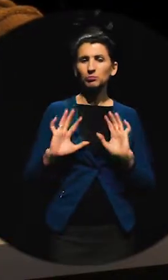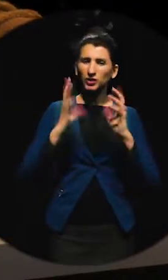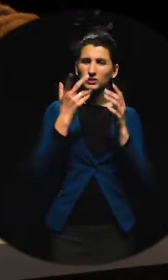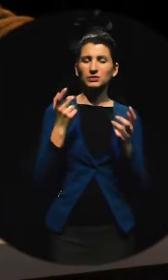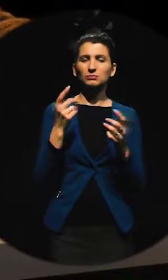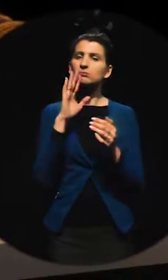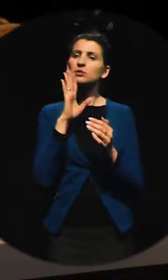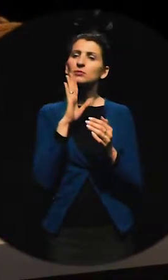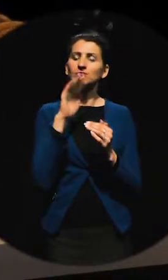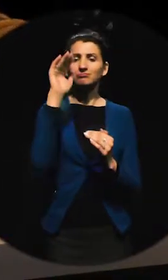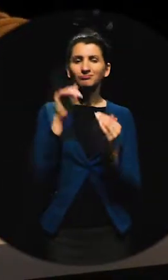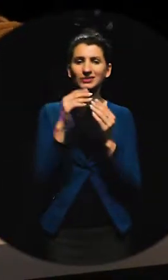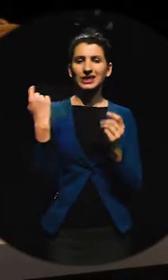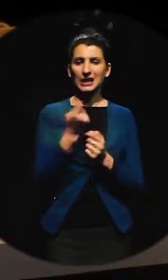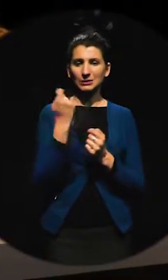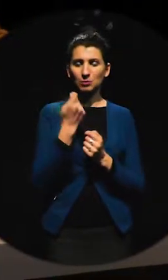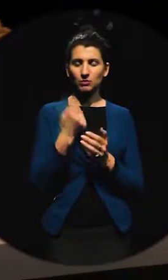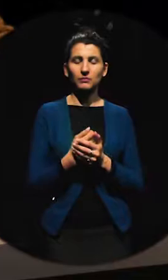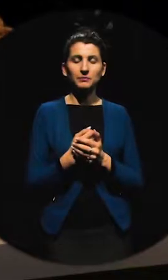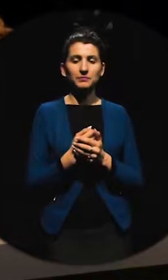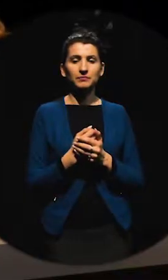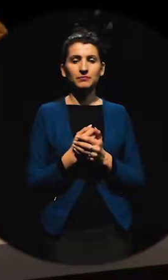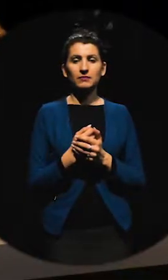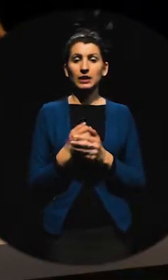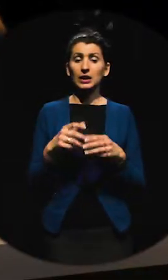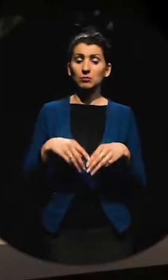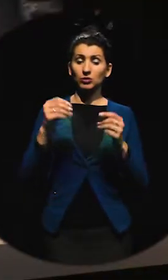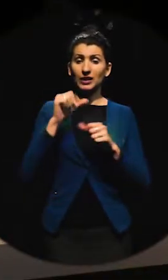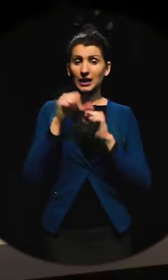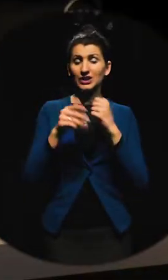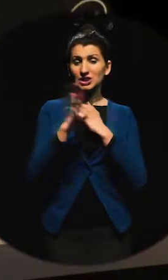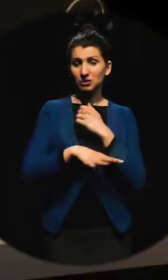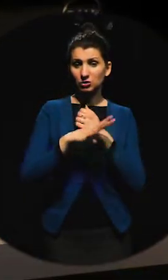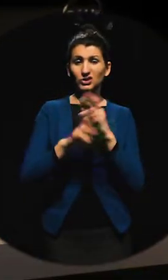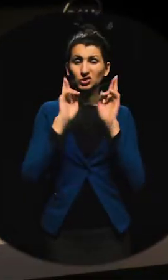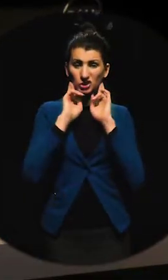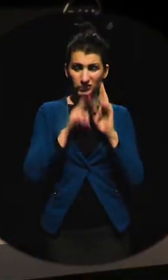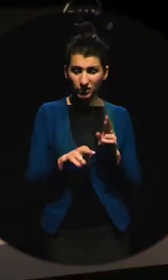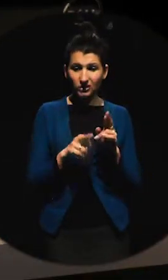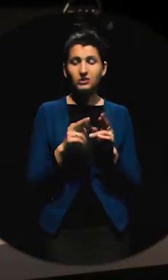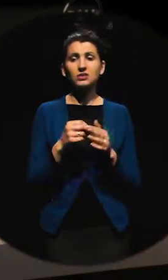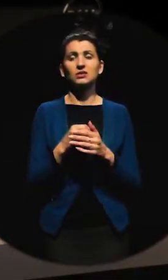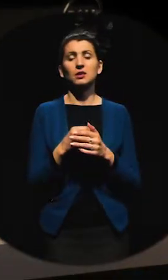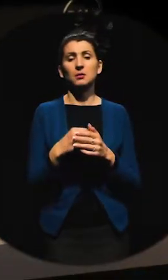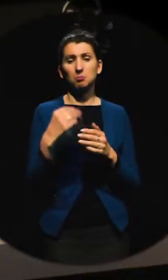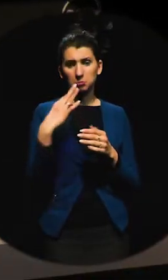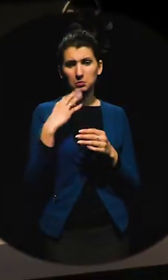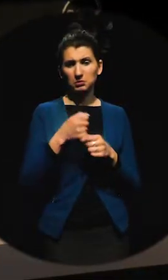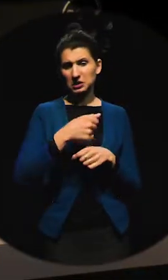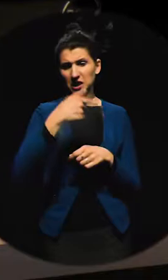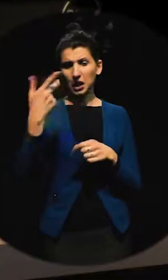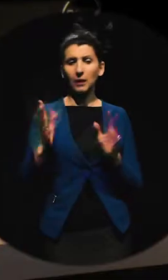dotyczącymi dostępności transportu. I na początku lat 90. rzeczywiście miało miejsce kilka